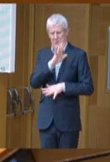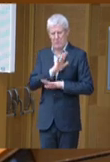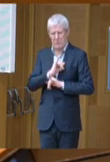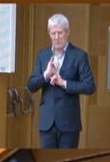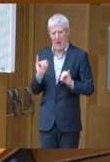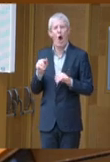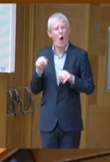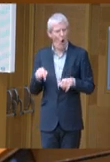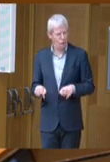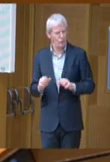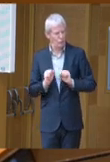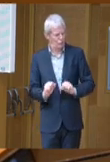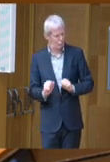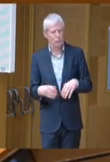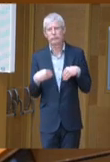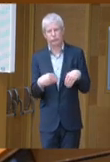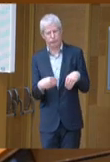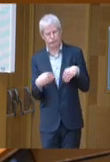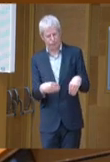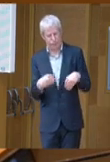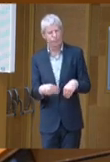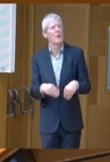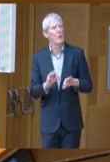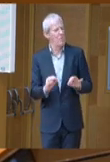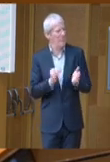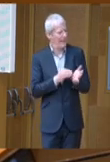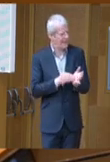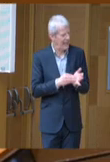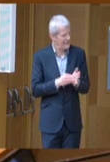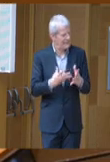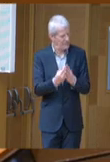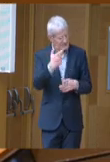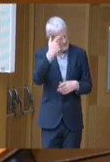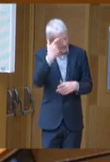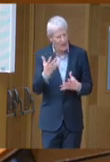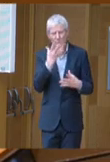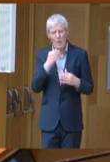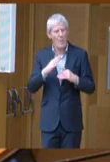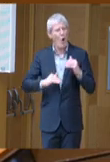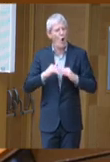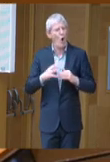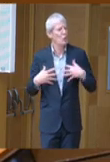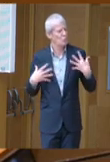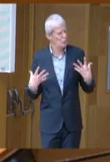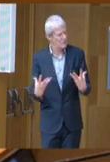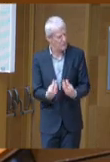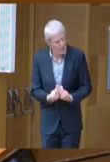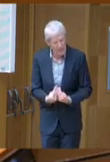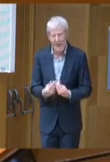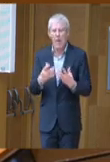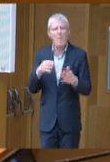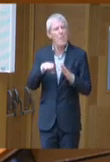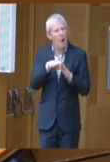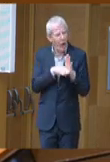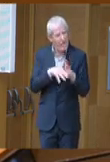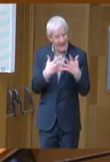vogliamo partecipare alle istituzioni, vogliamo costruire, vogliamo realizzare programmi e piani,